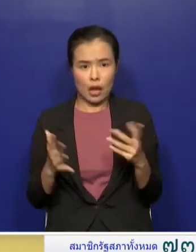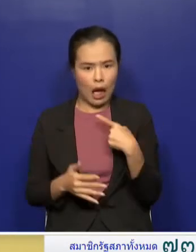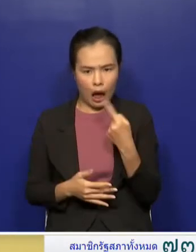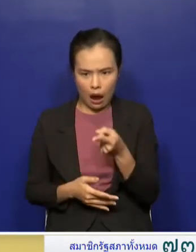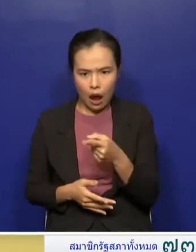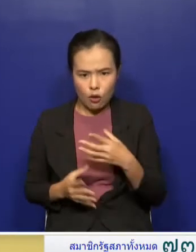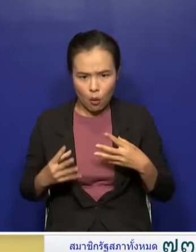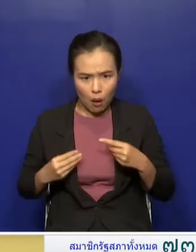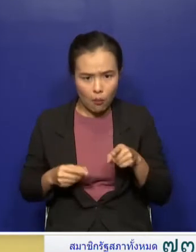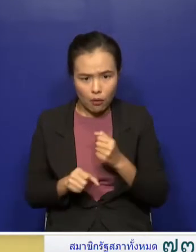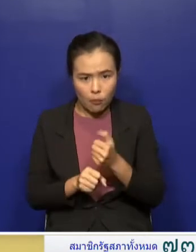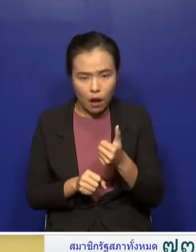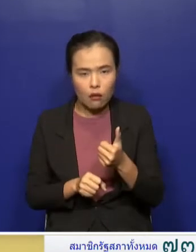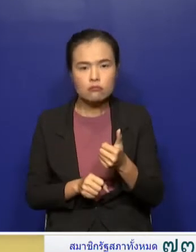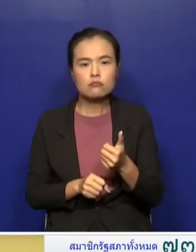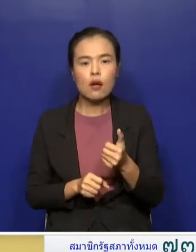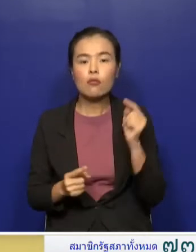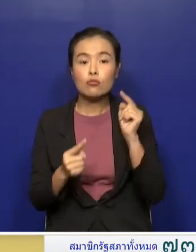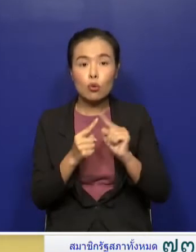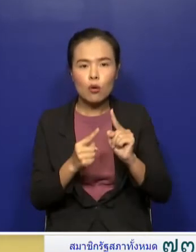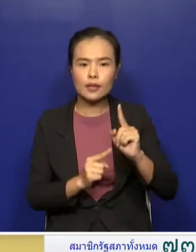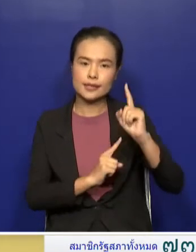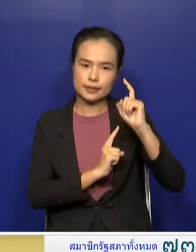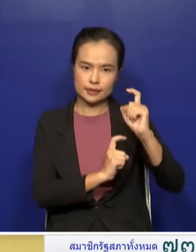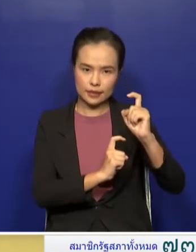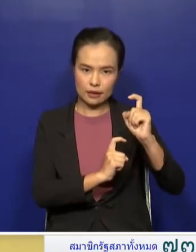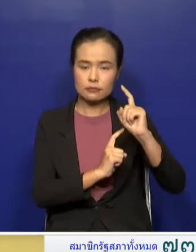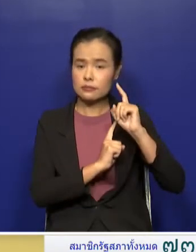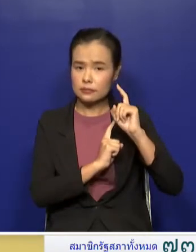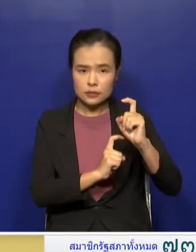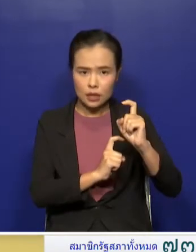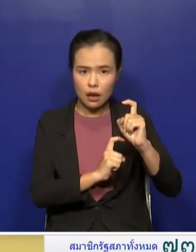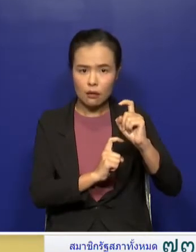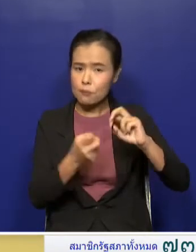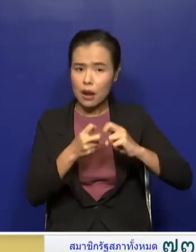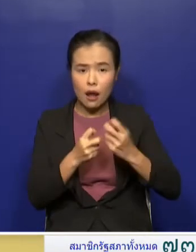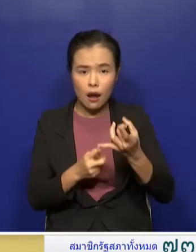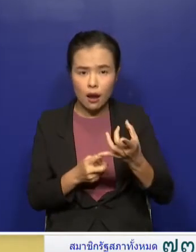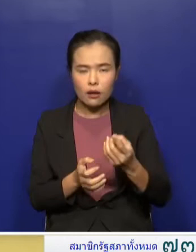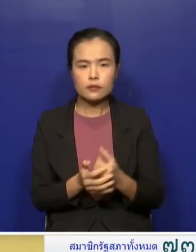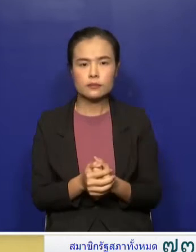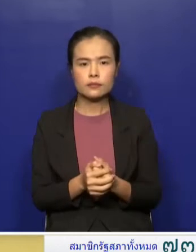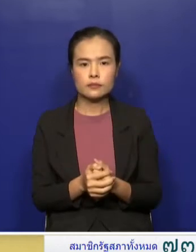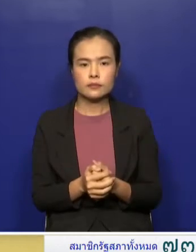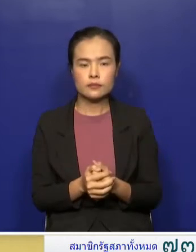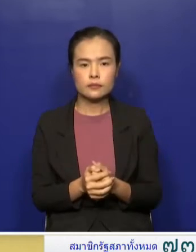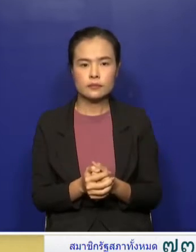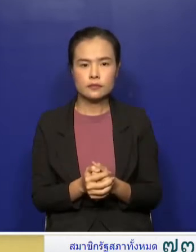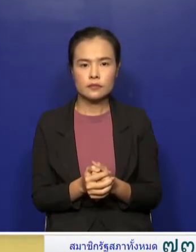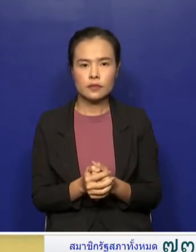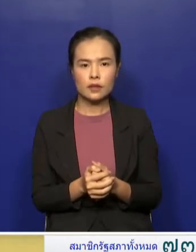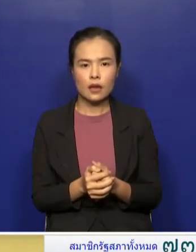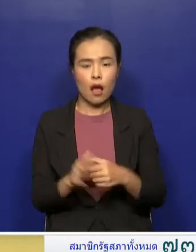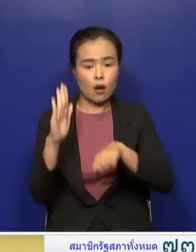ประกันแทนสารได้นั่นก็คือการเข้าสู่ความเสี่ยงเสี่ยงที่เกิดอะไรขึ้นครับเกิดการล้ม